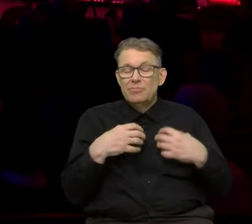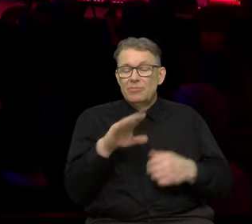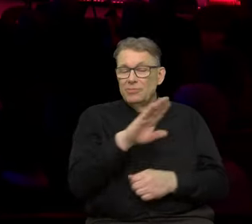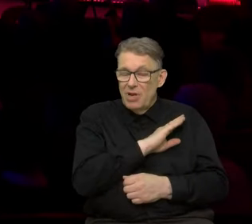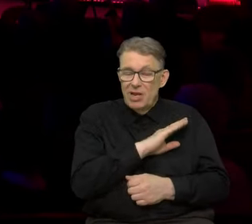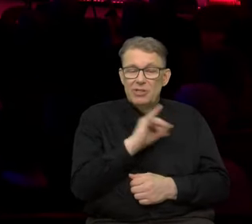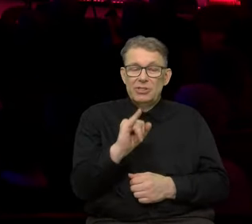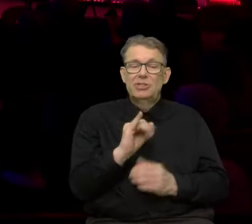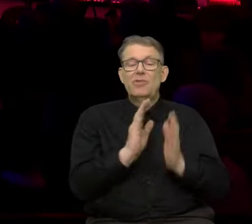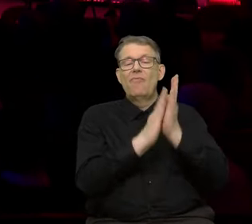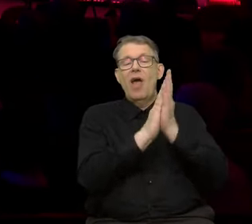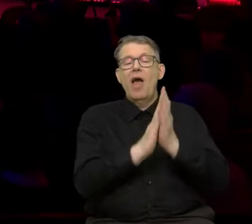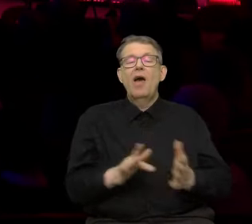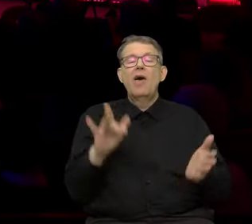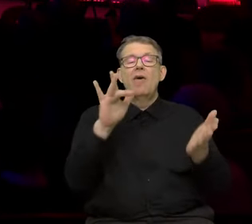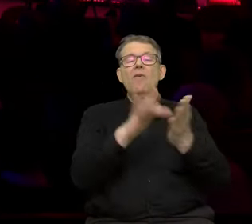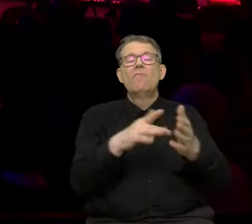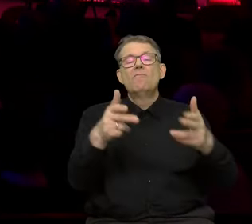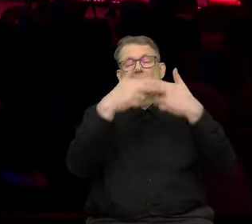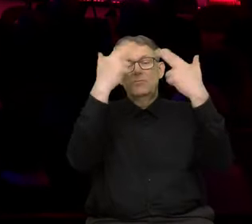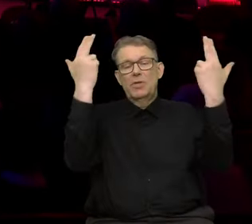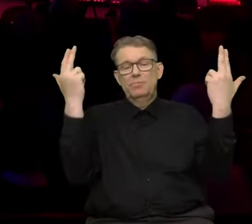w wieczności.